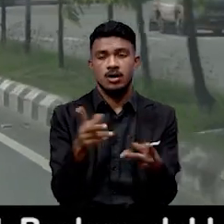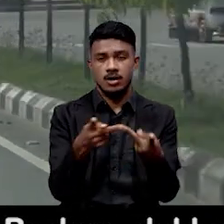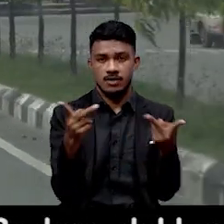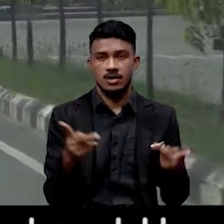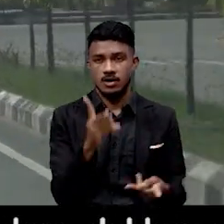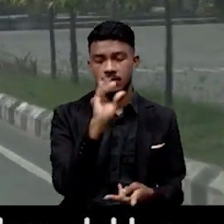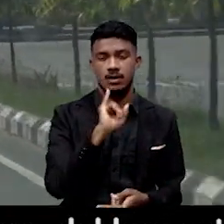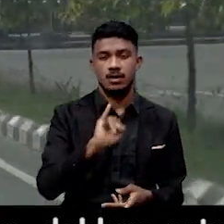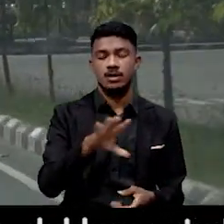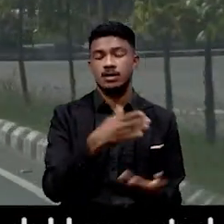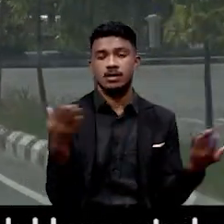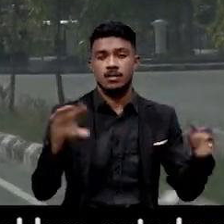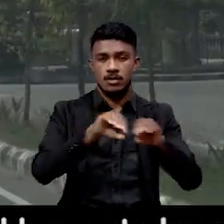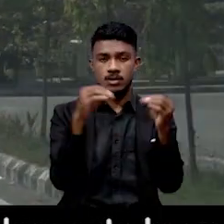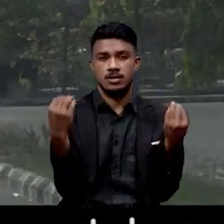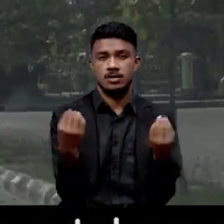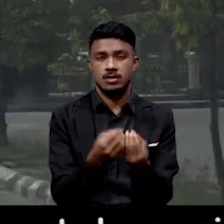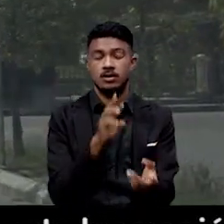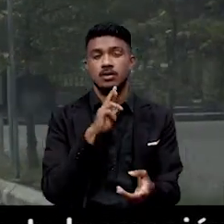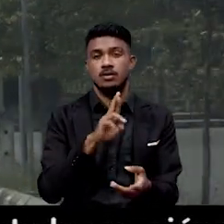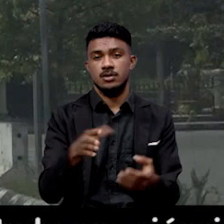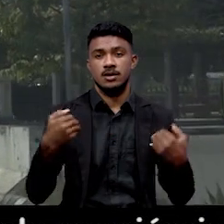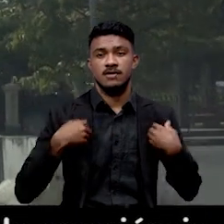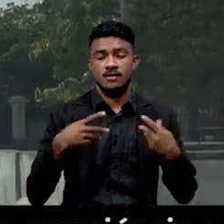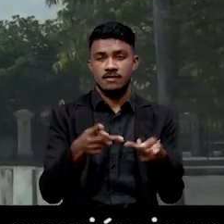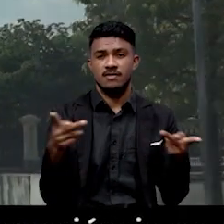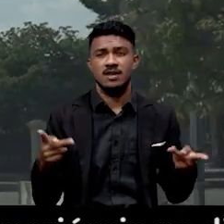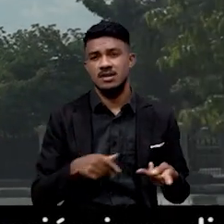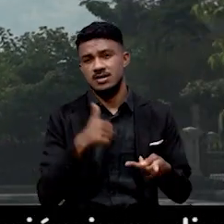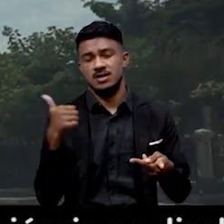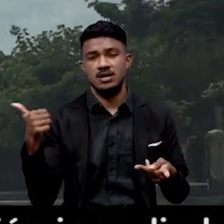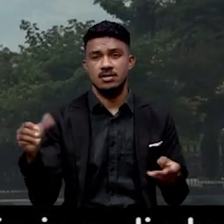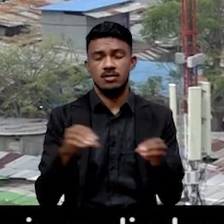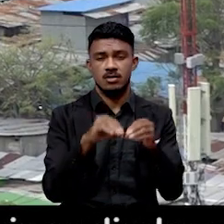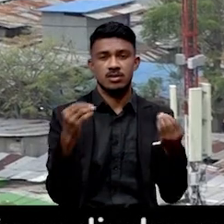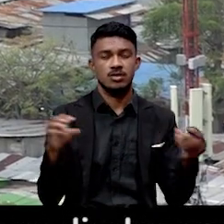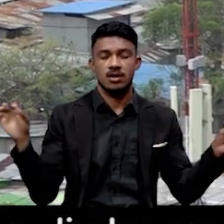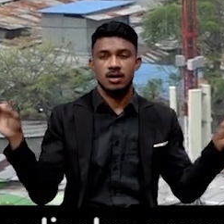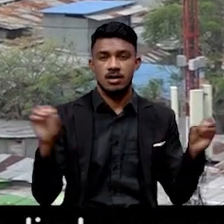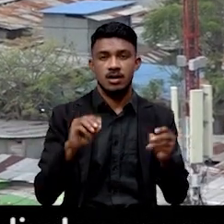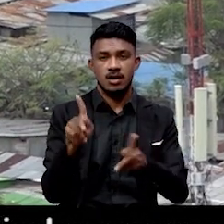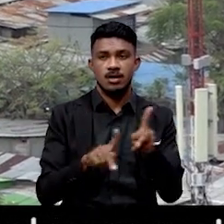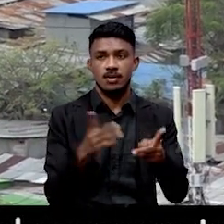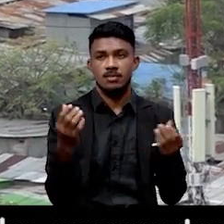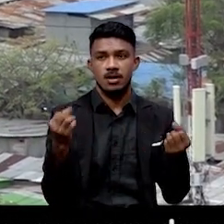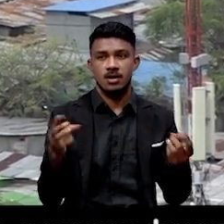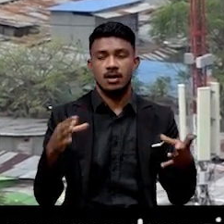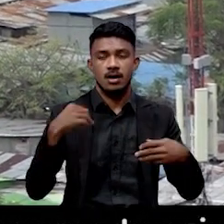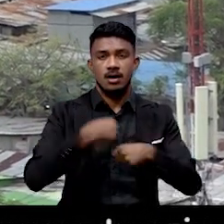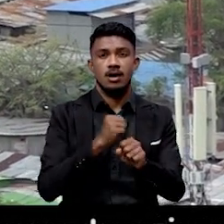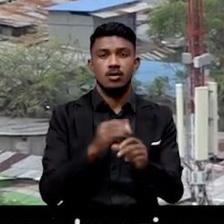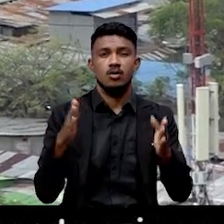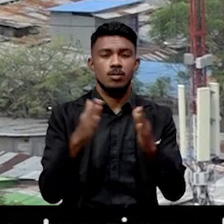organizado. Tamba realidade ia bairro balo nebe desorganizado, Komunidade barak halo uma nebela iha